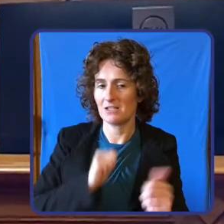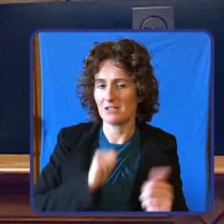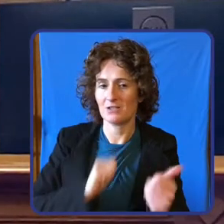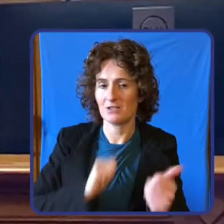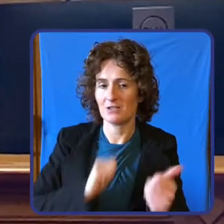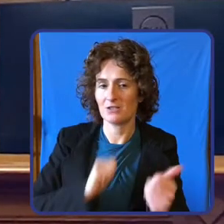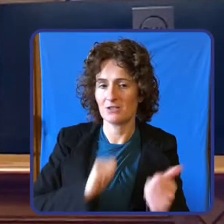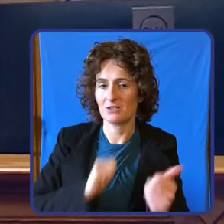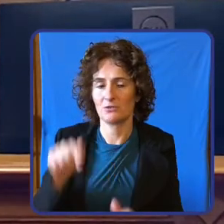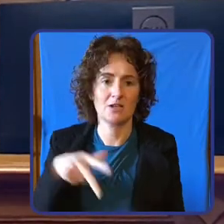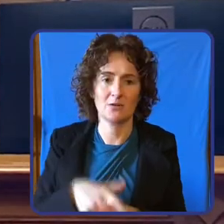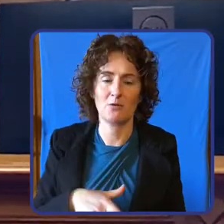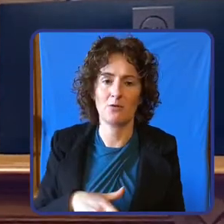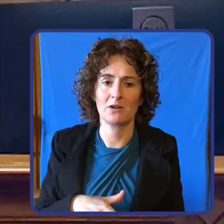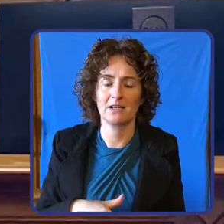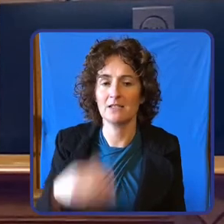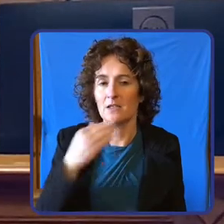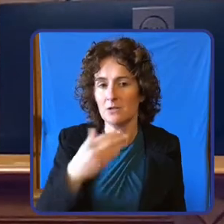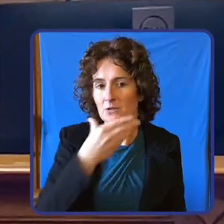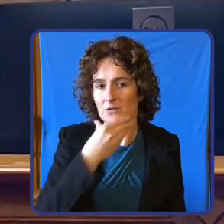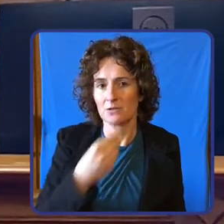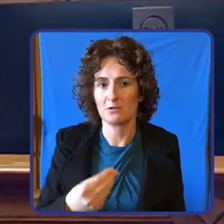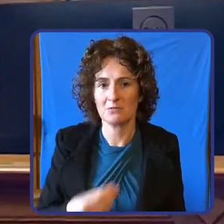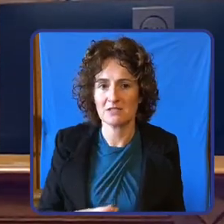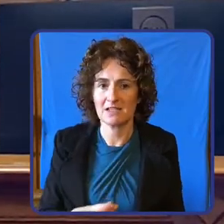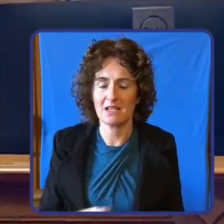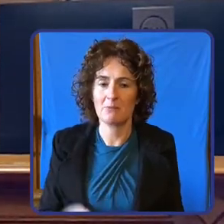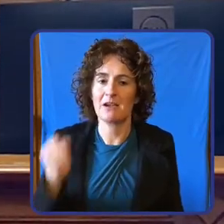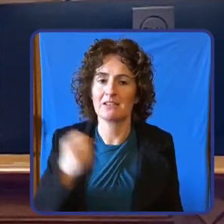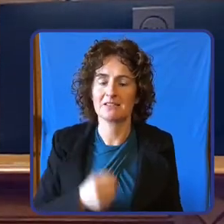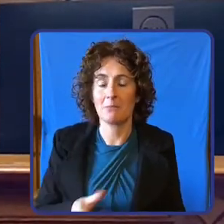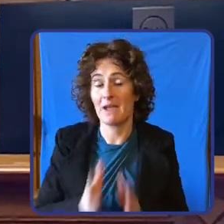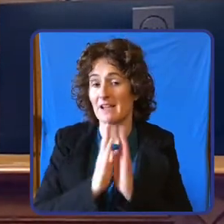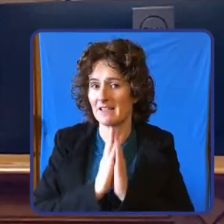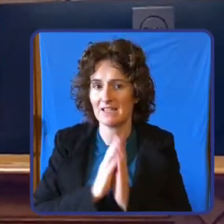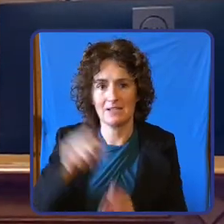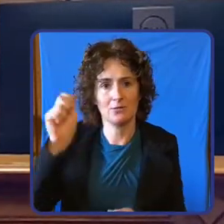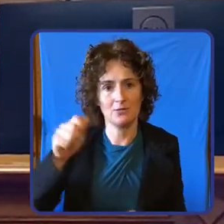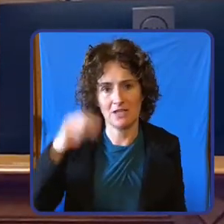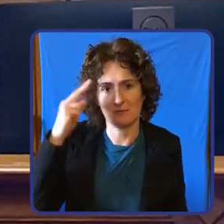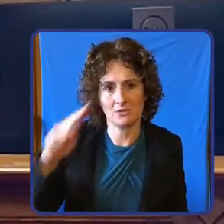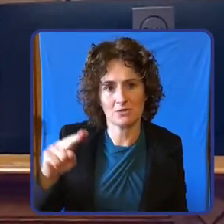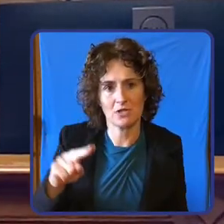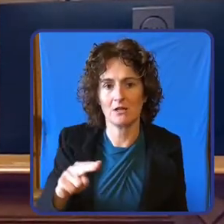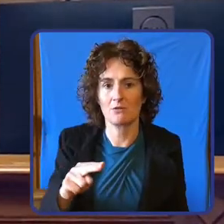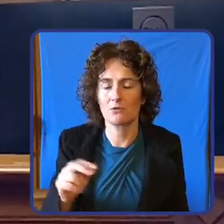Katalin képviselőasszonytól. Köszönöm szépen. De arra megkérhetjük képviselő urat, hogy ha lehet, akkor próbáljon a